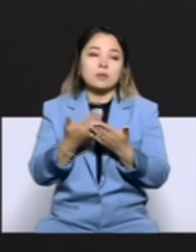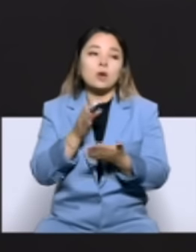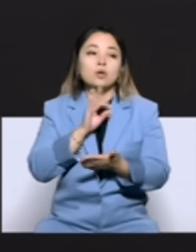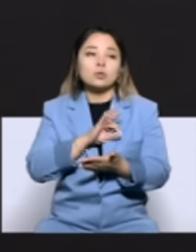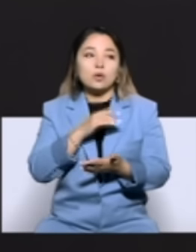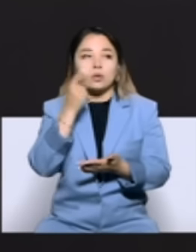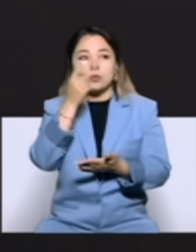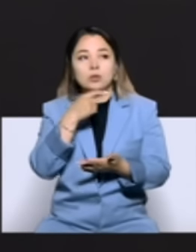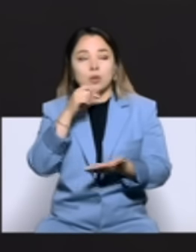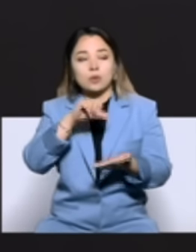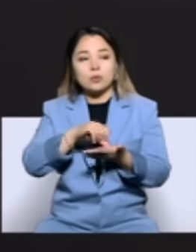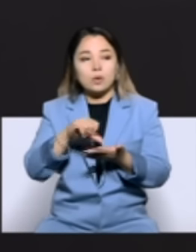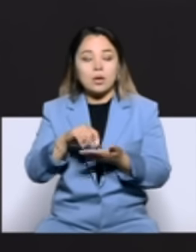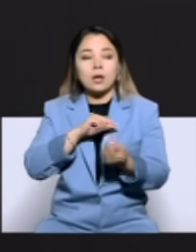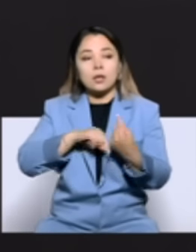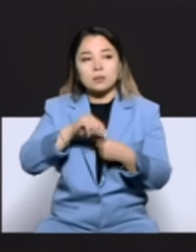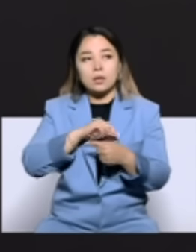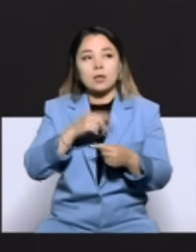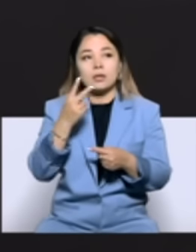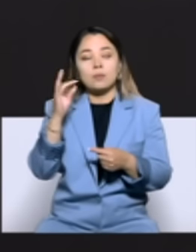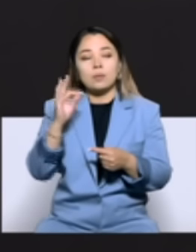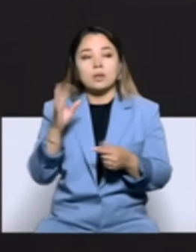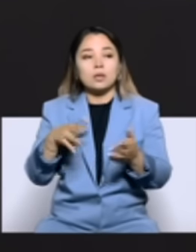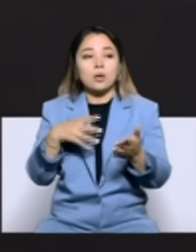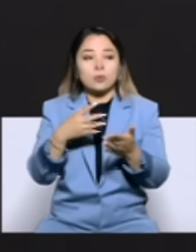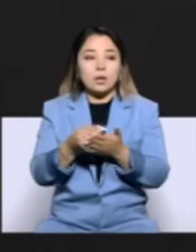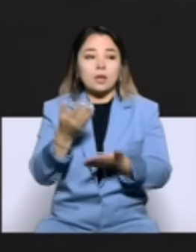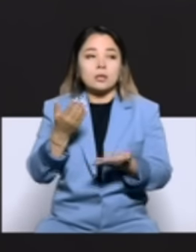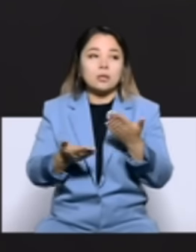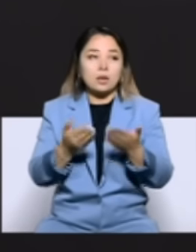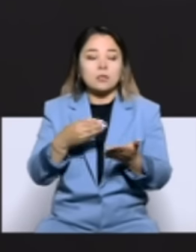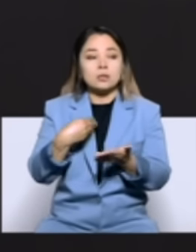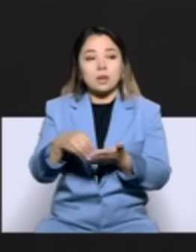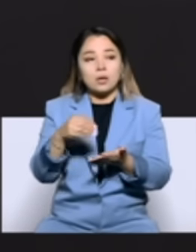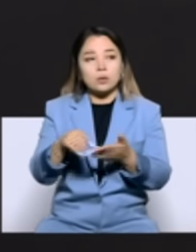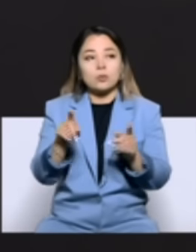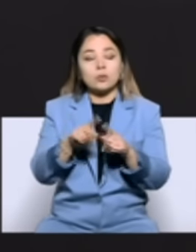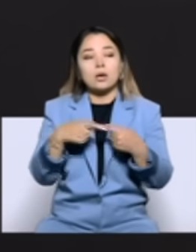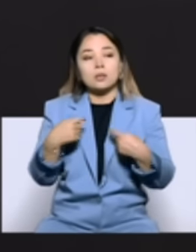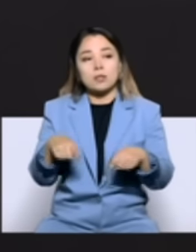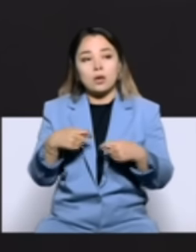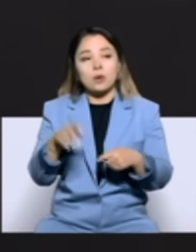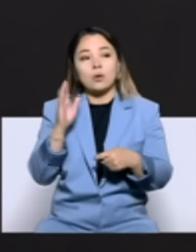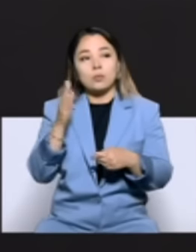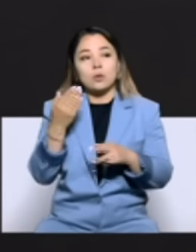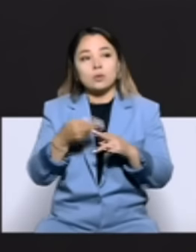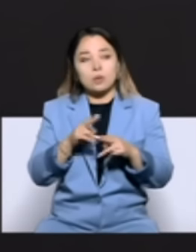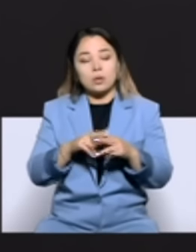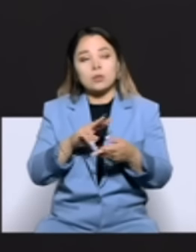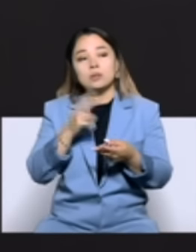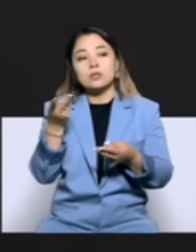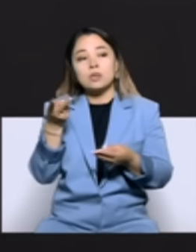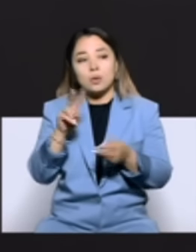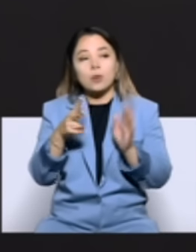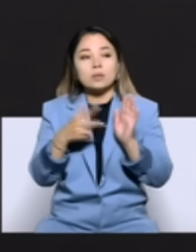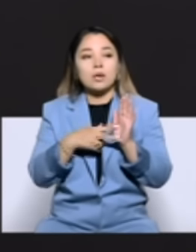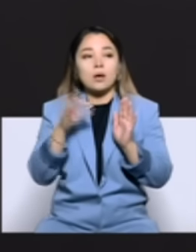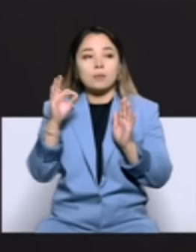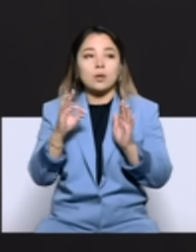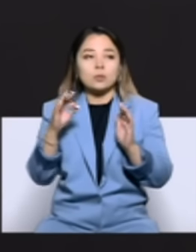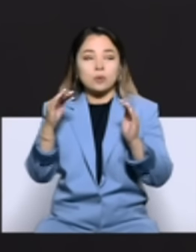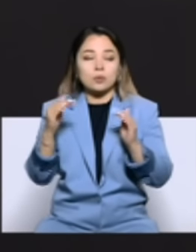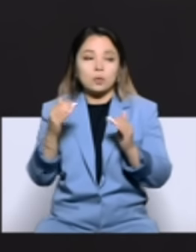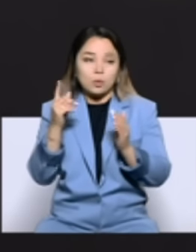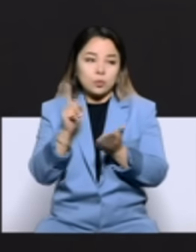тұтынушы жеке тұлға болса, онда кәсіпкер 2% төлейді. Ал егер сатып алушы да саудагер болса, онда екеуі де 8%-дан